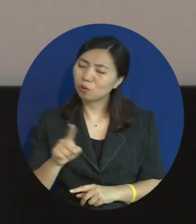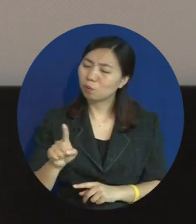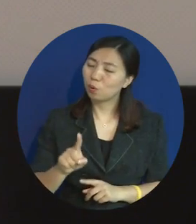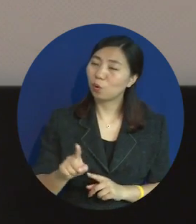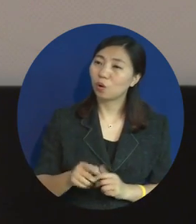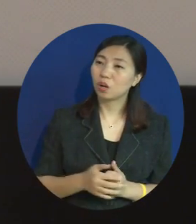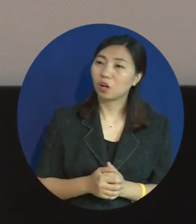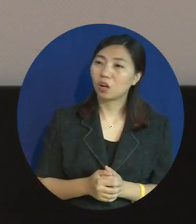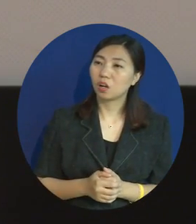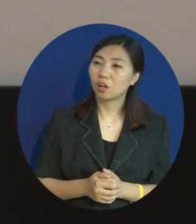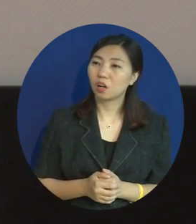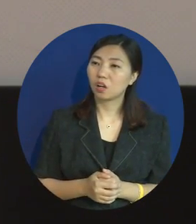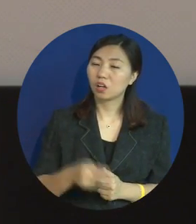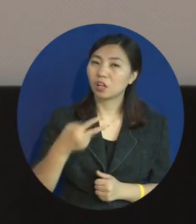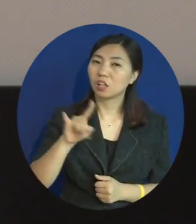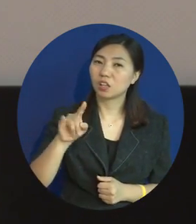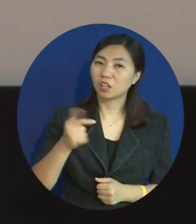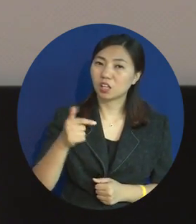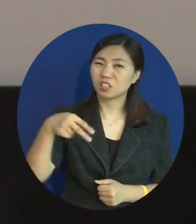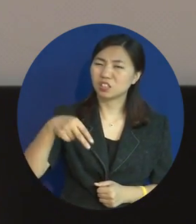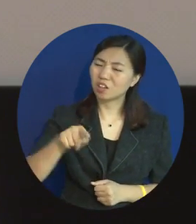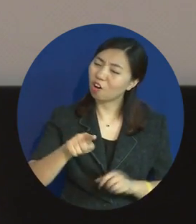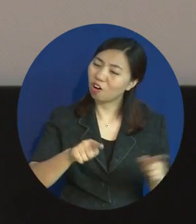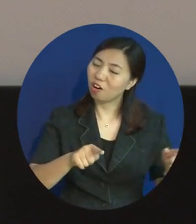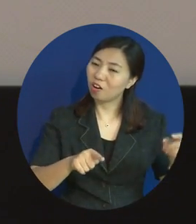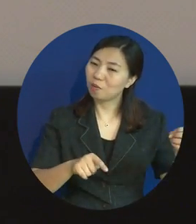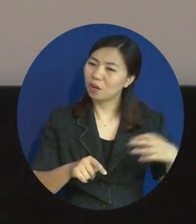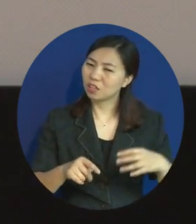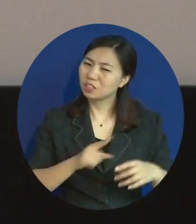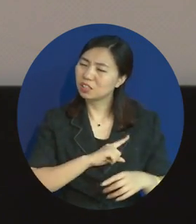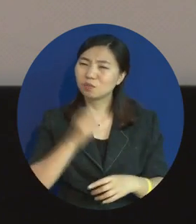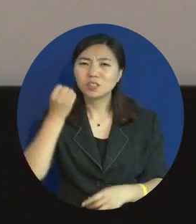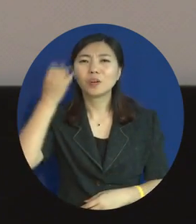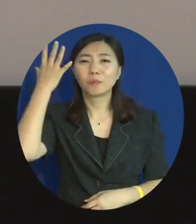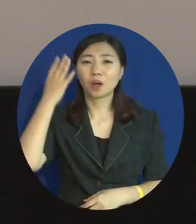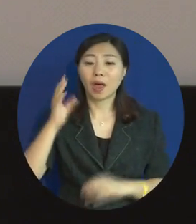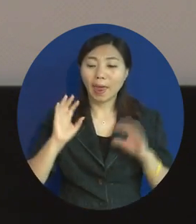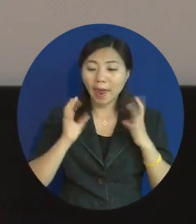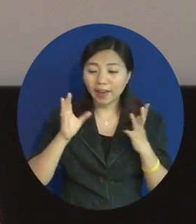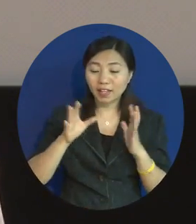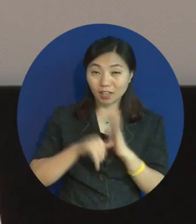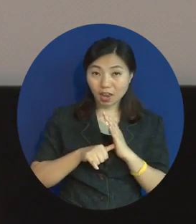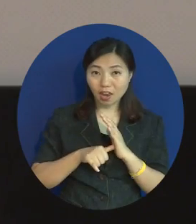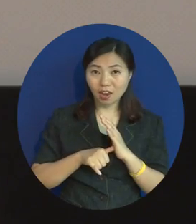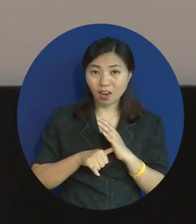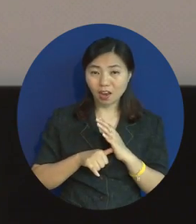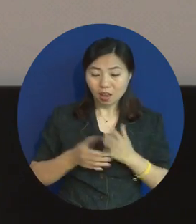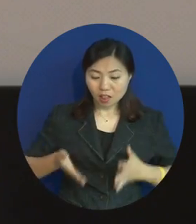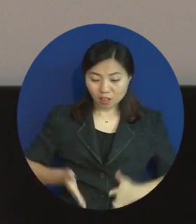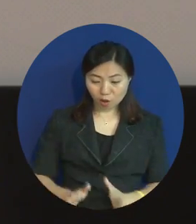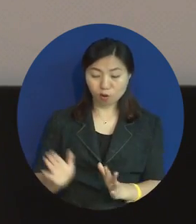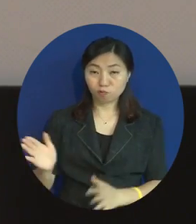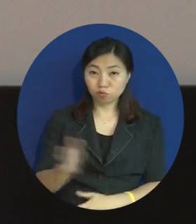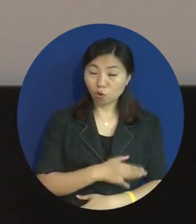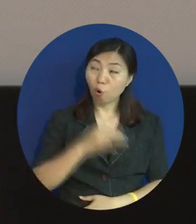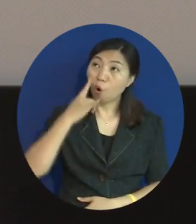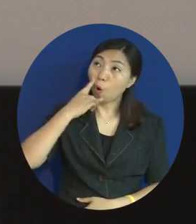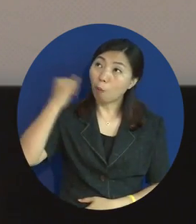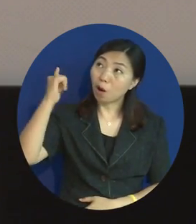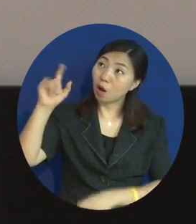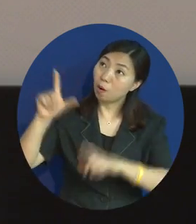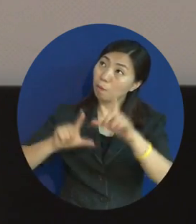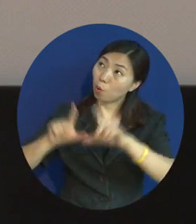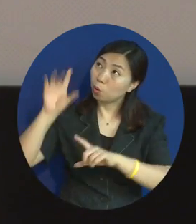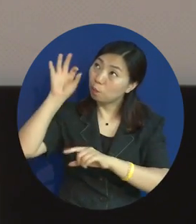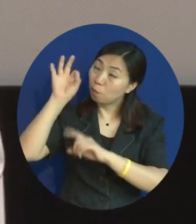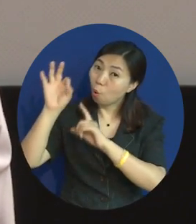그걸 뭐라 그래? 댄서. 뭐 어쨌든 이름 생각이 안 나 갑자기. 그러면 어릴 때 자기가 이렇게 태어나서부터 이렇게 엄마